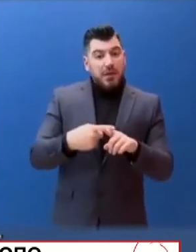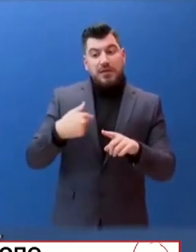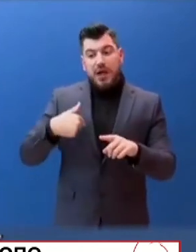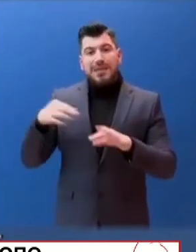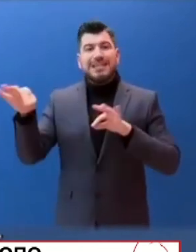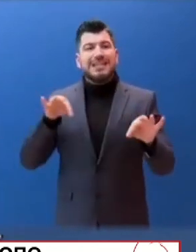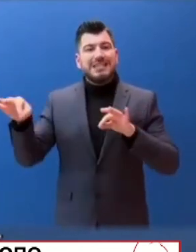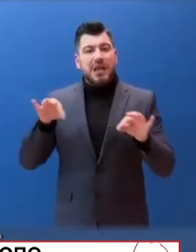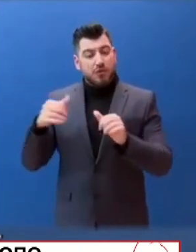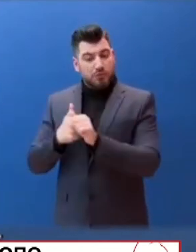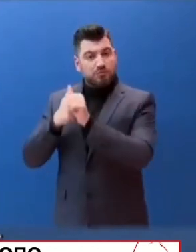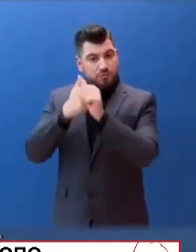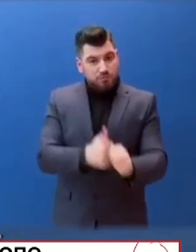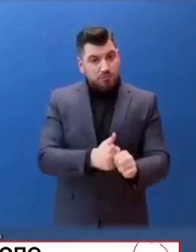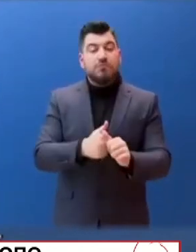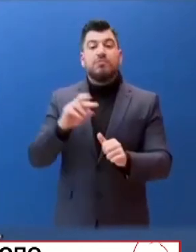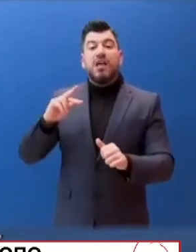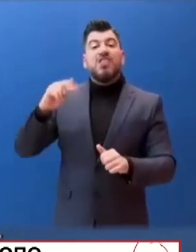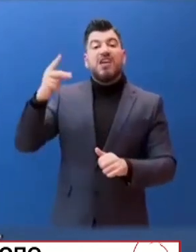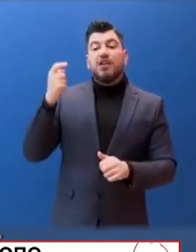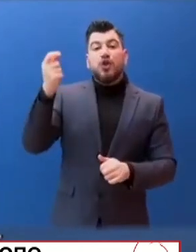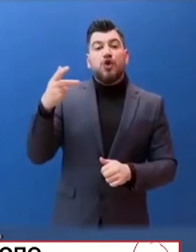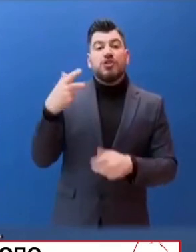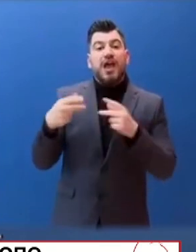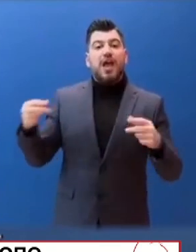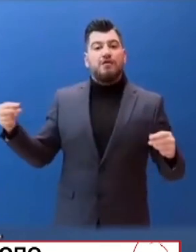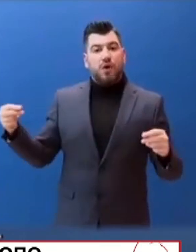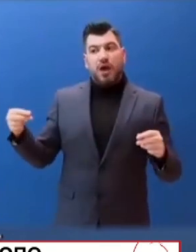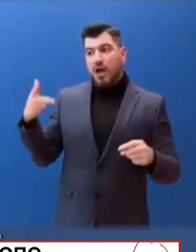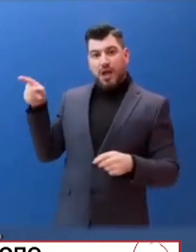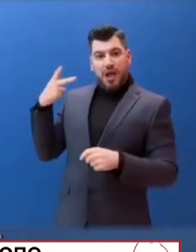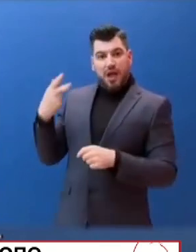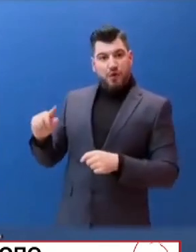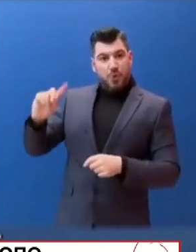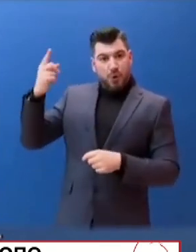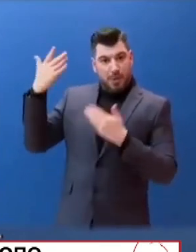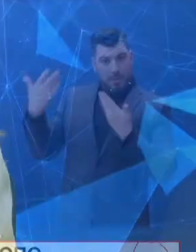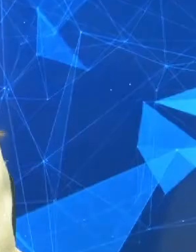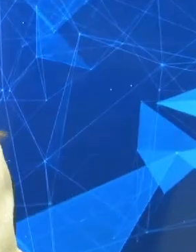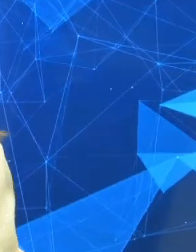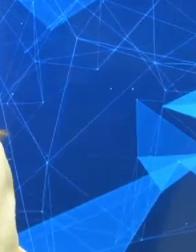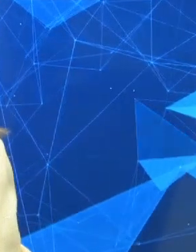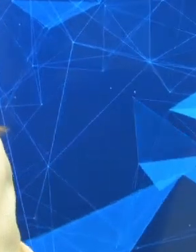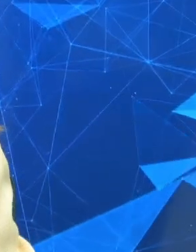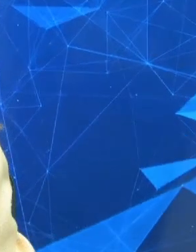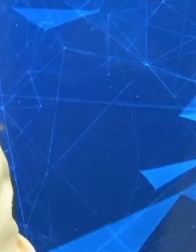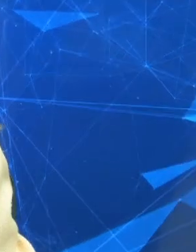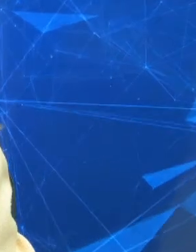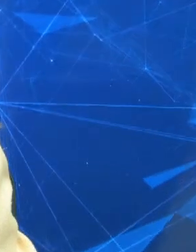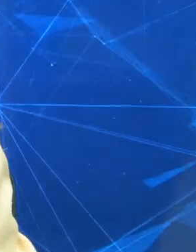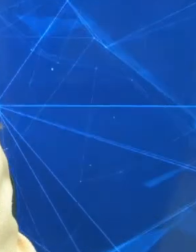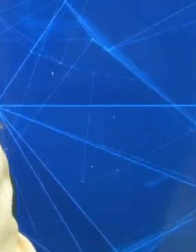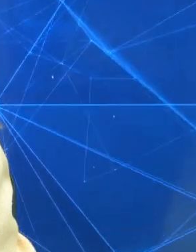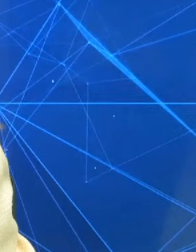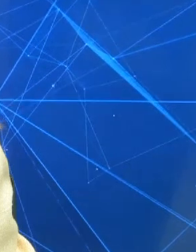ορθή στρατηγική διασφάλισης της δεύτερης δόσης για όλους τους συμπολίτες μας που έχουν κάνει ήδη την πρώτη. Τώρα πάμε να